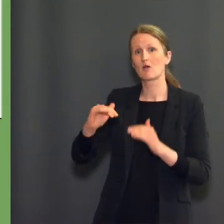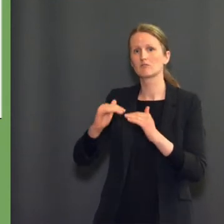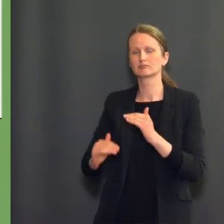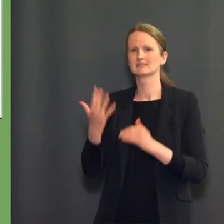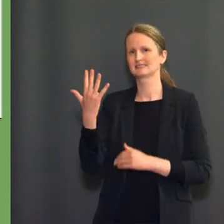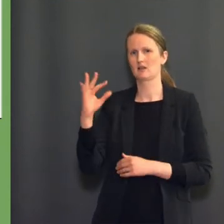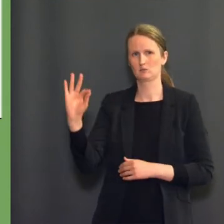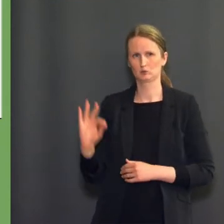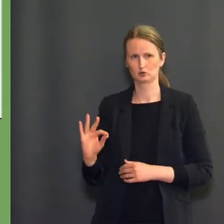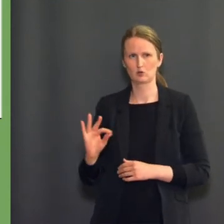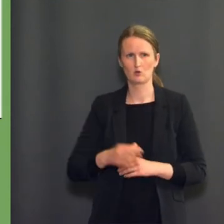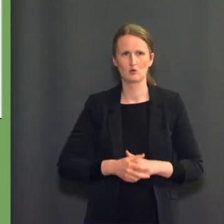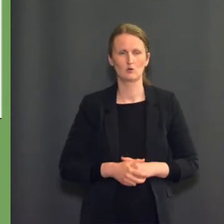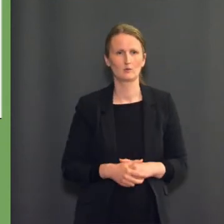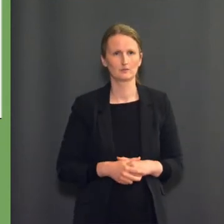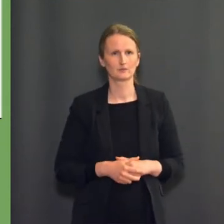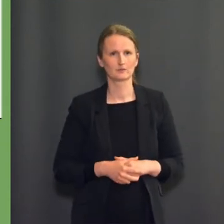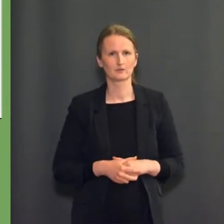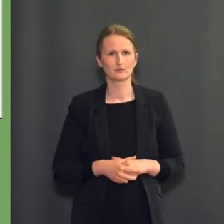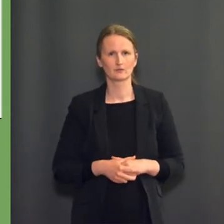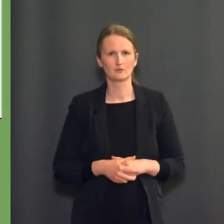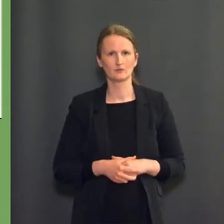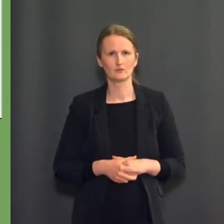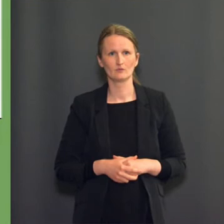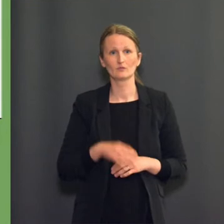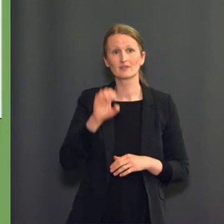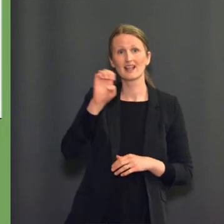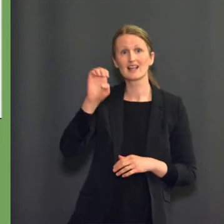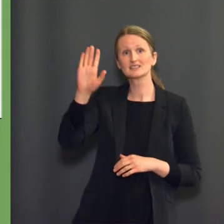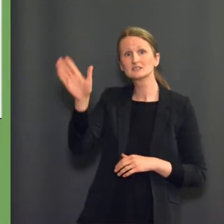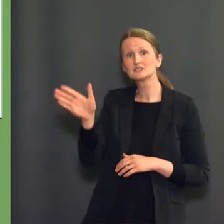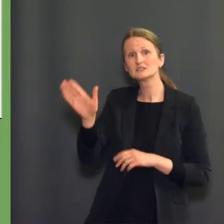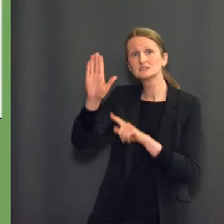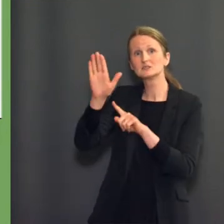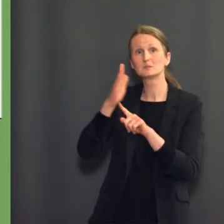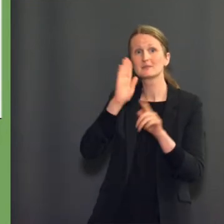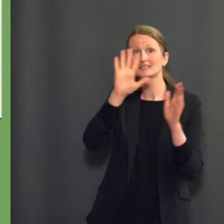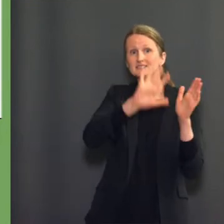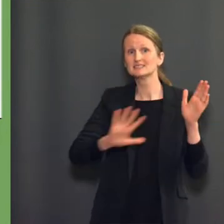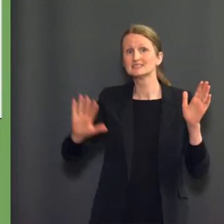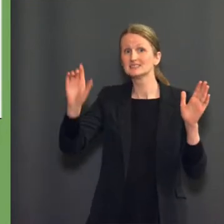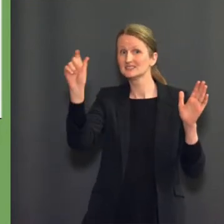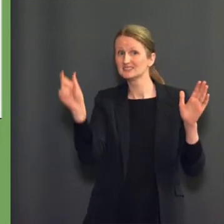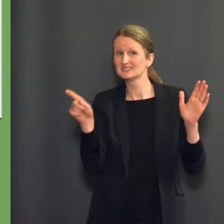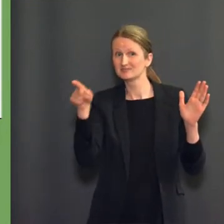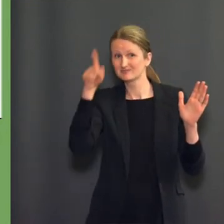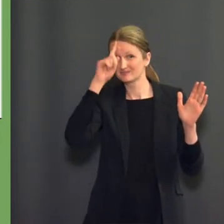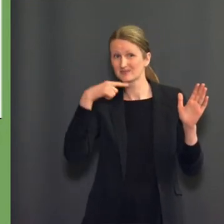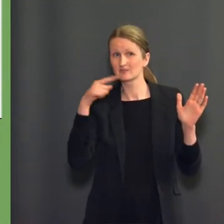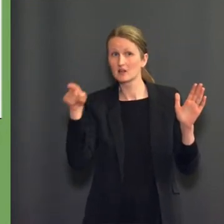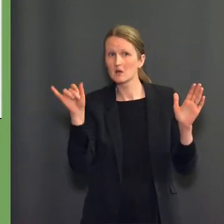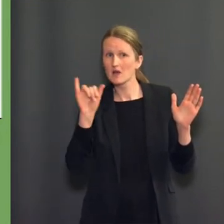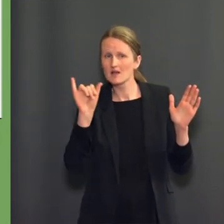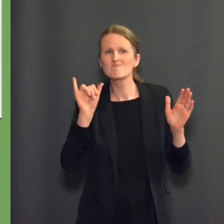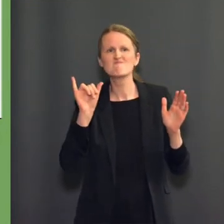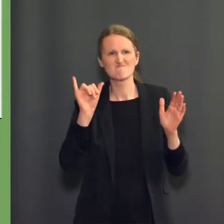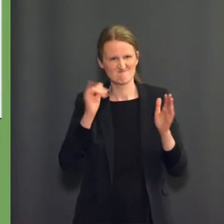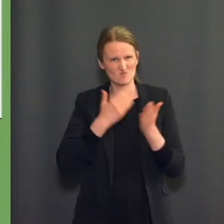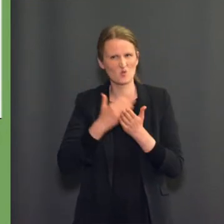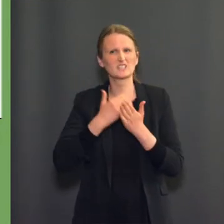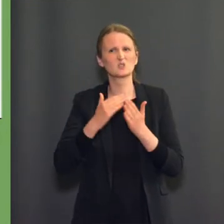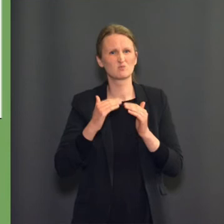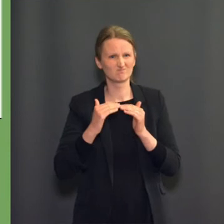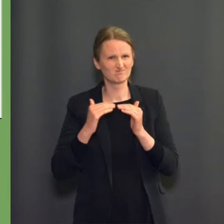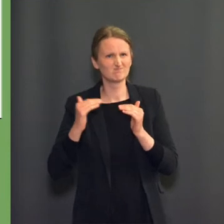Dans l'est du pays, on enregistre en revanche toujours des chiffres en hausse, allant de plus 2%